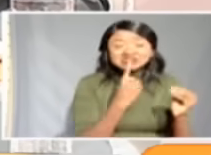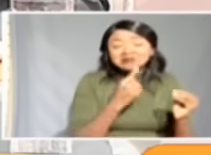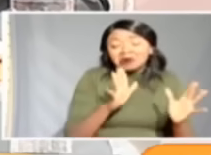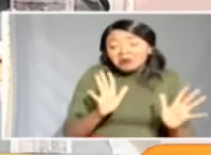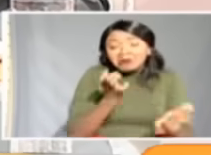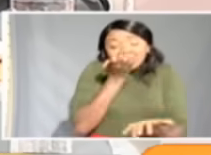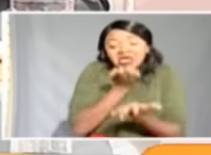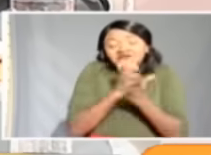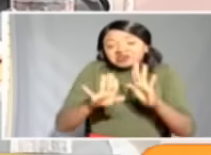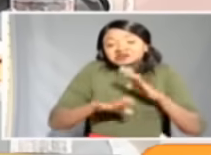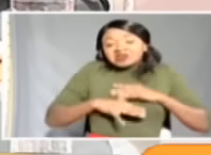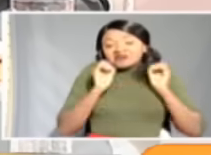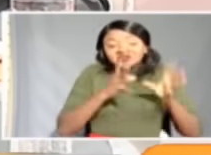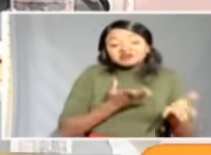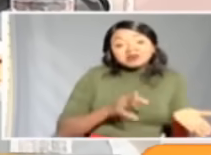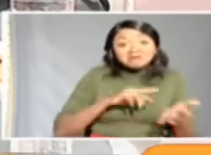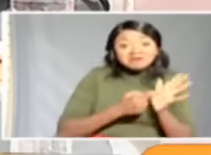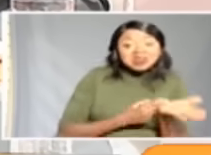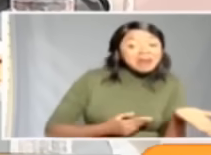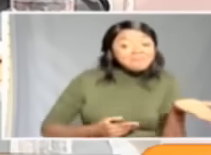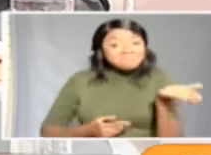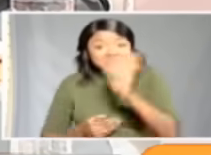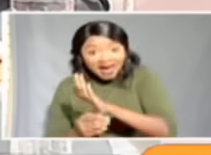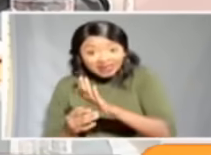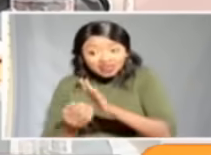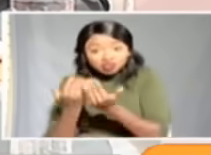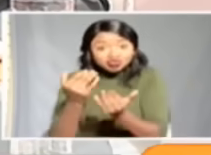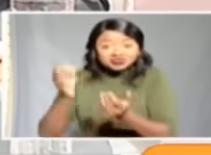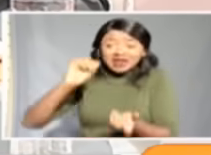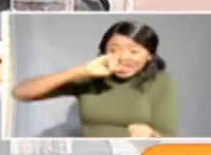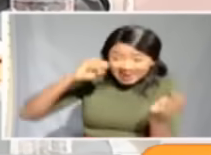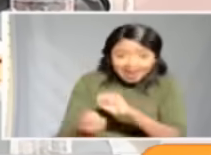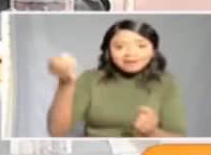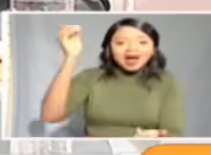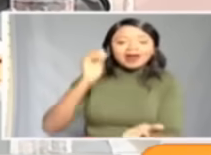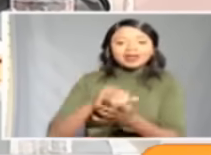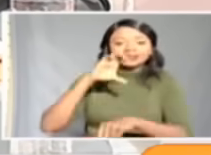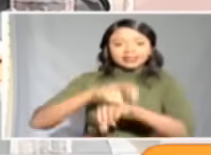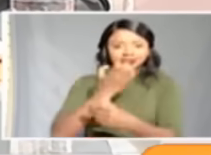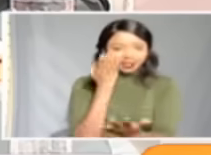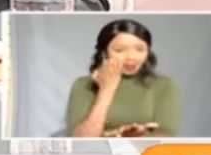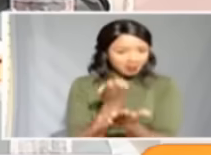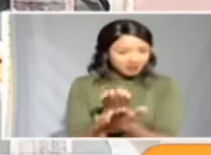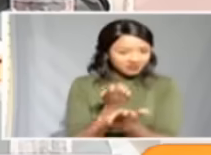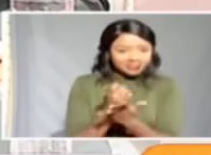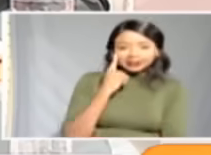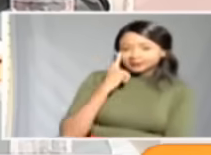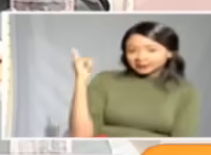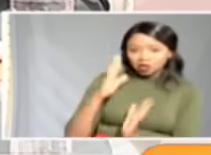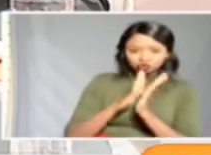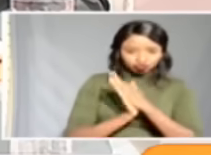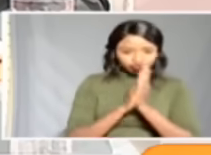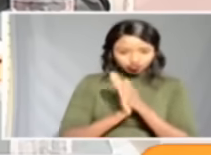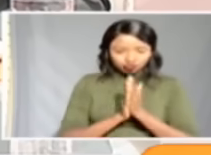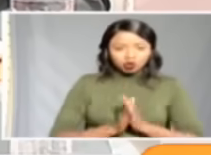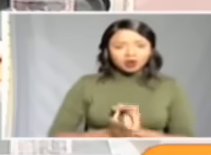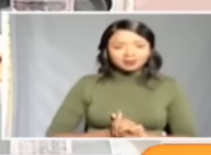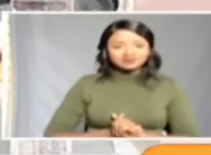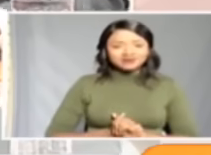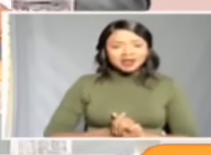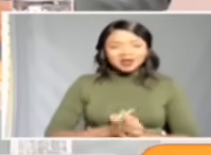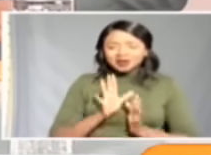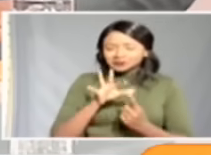itabidi umrudishe mtoto wako anajisiwe mara ya pili ili kupata ushahidi. Huyo hapa ni mwanahabari wetu Purity Mwambia na